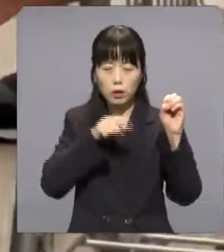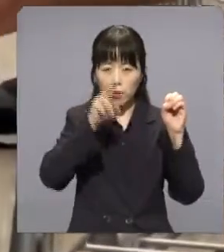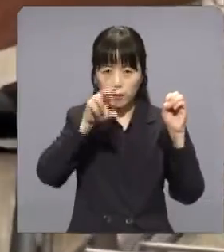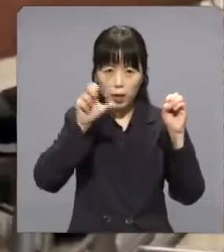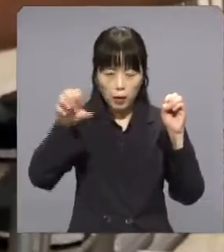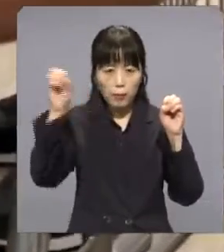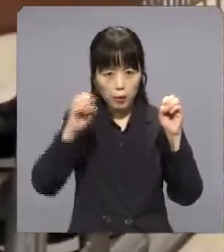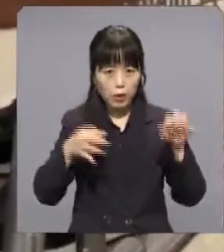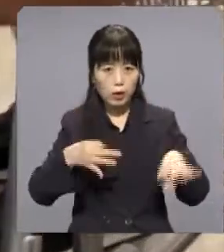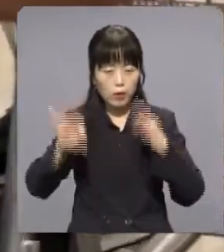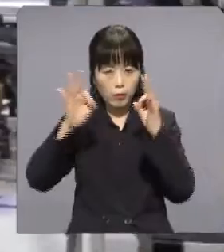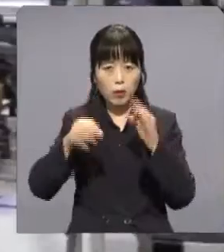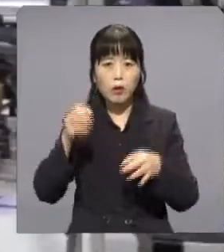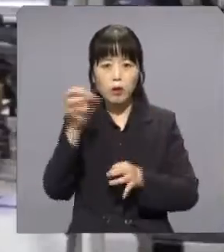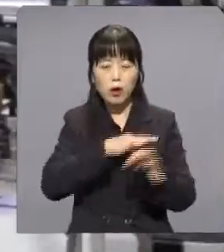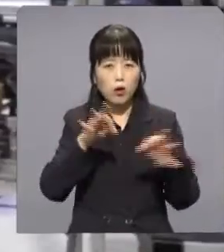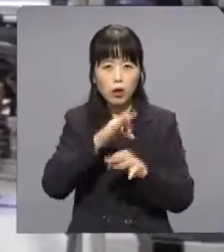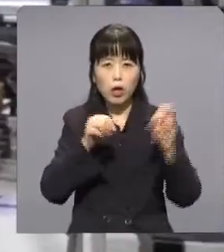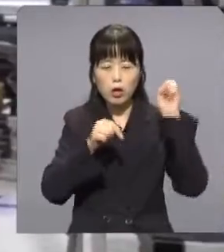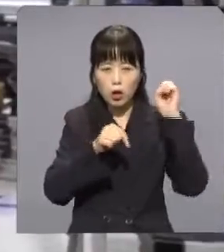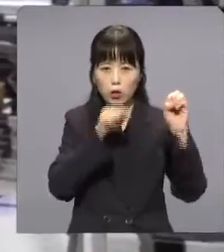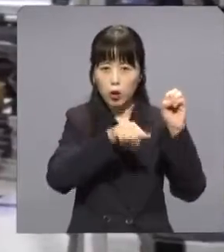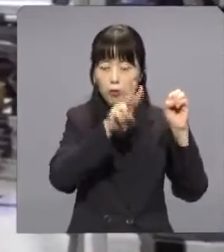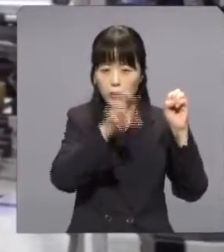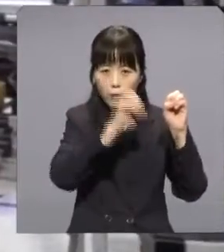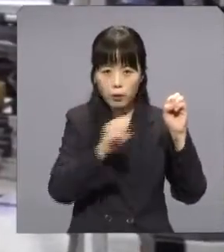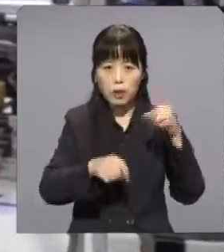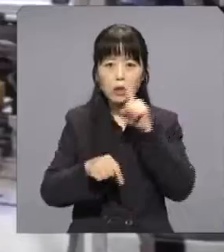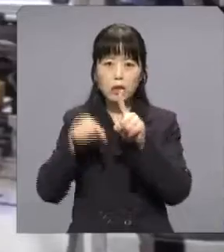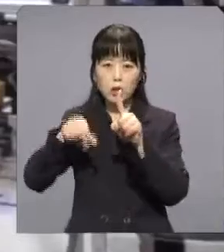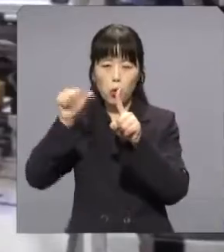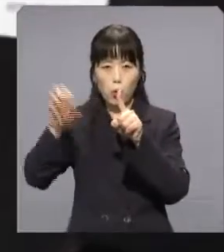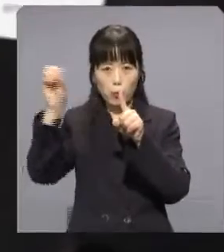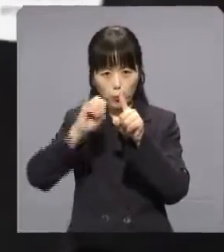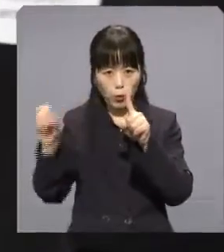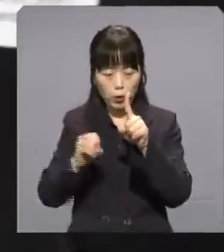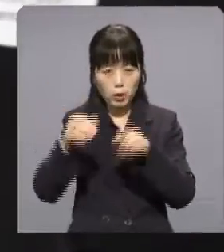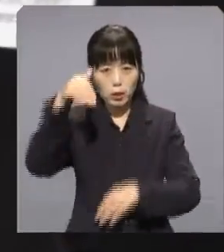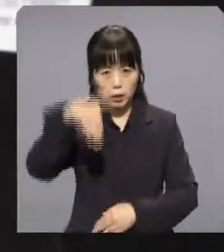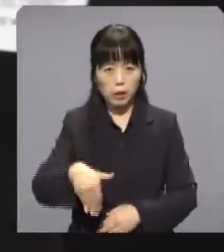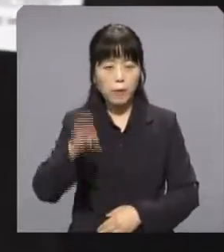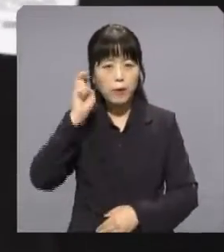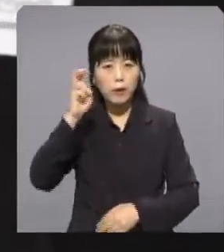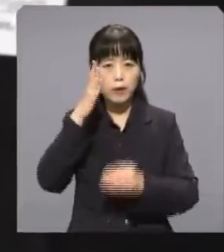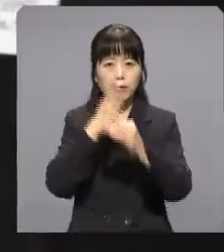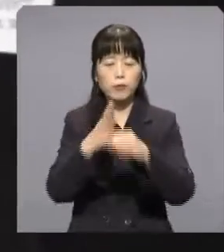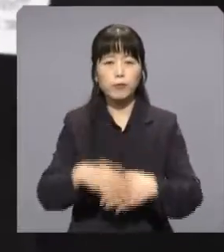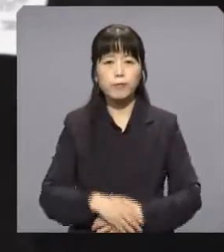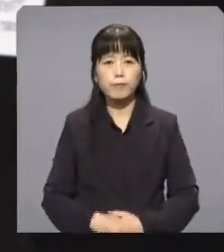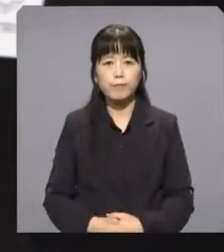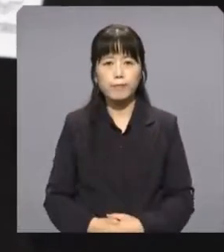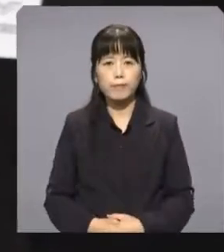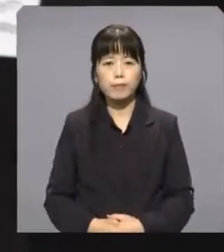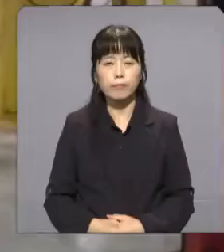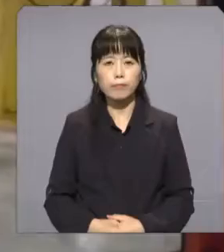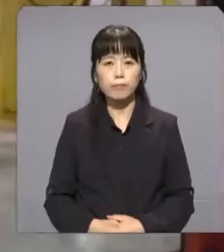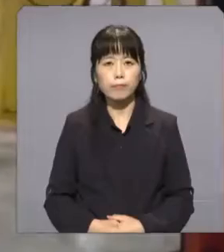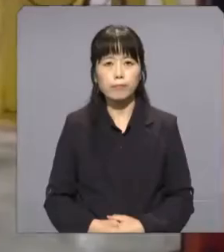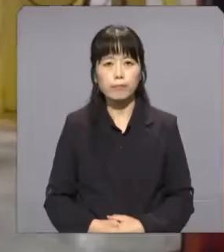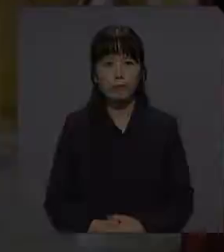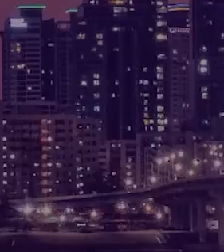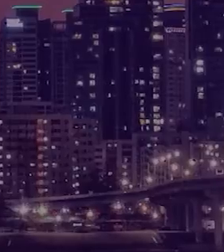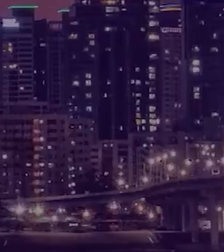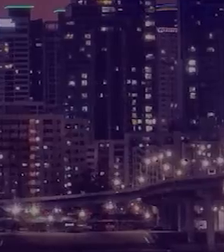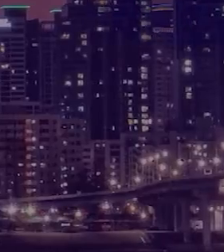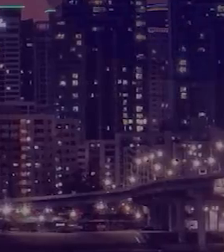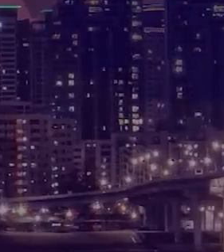반면 경제성장률은 0.2%로 1.5% 포인트 낮춰 전망했습니다 OBS 뉴스